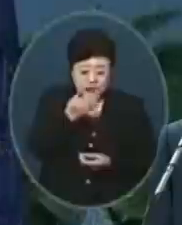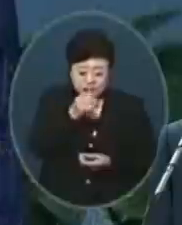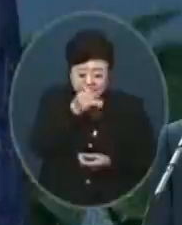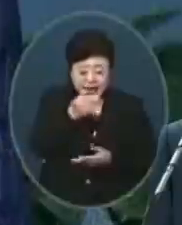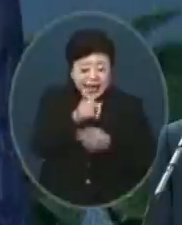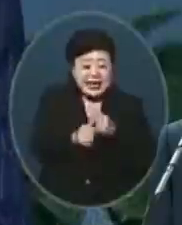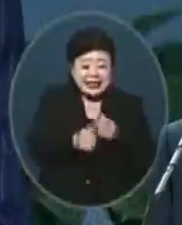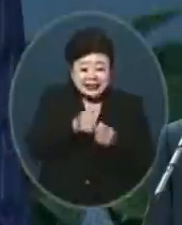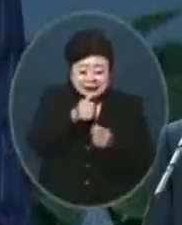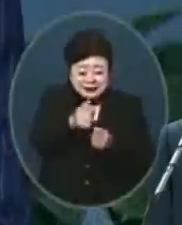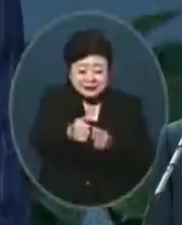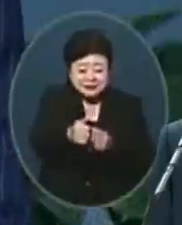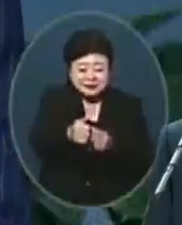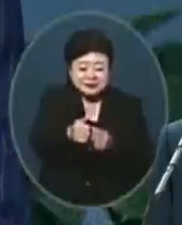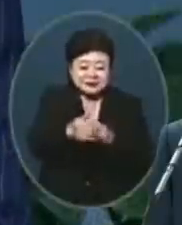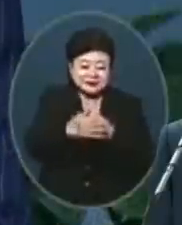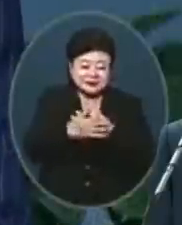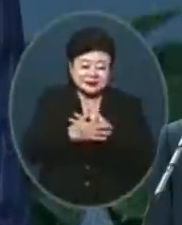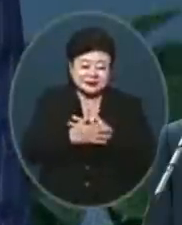하나님은